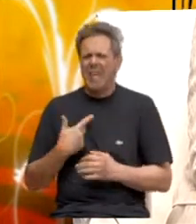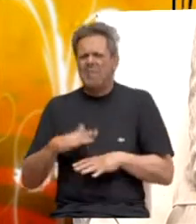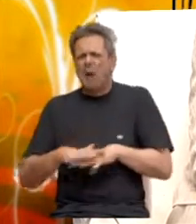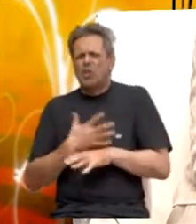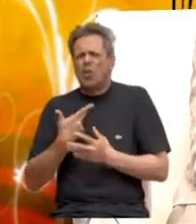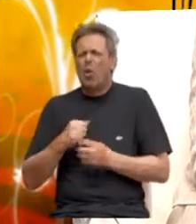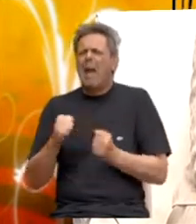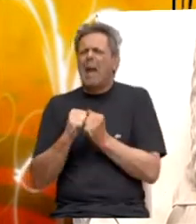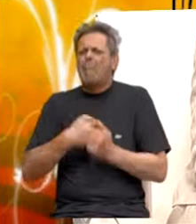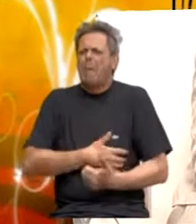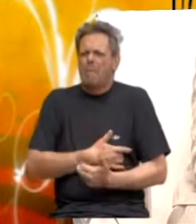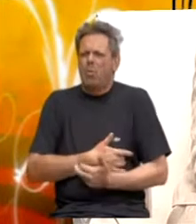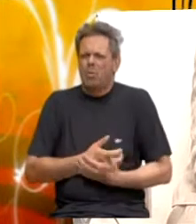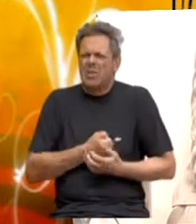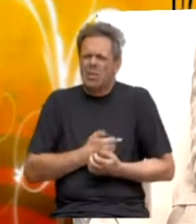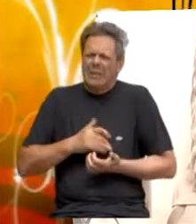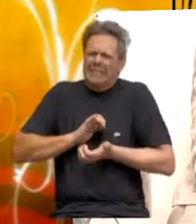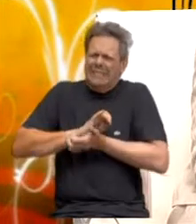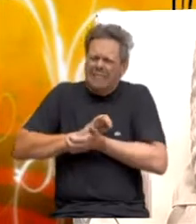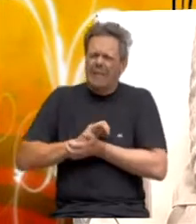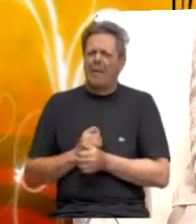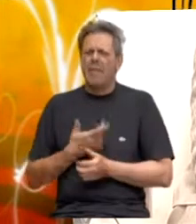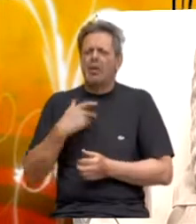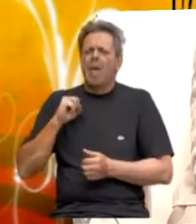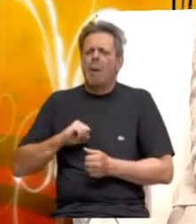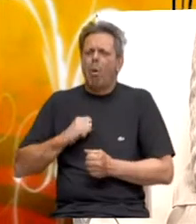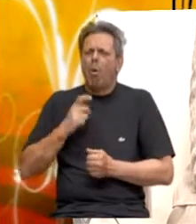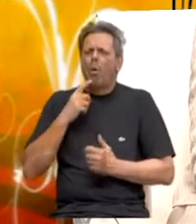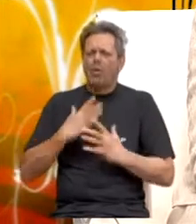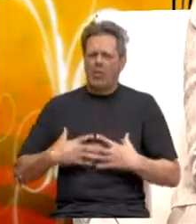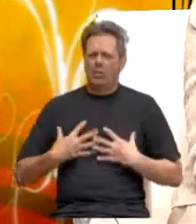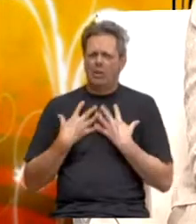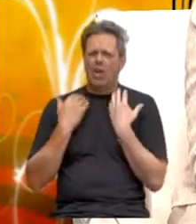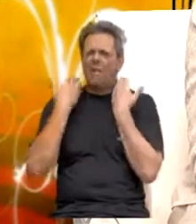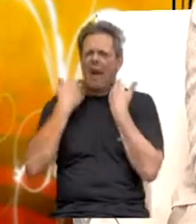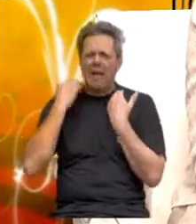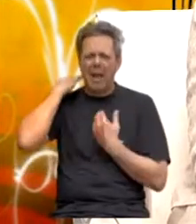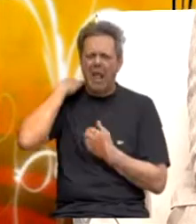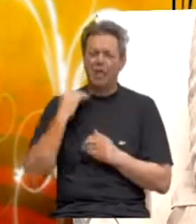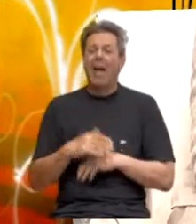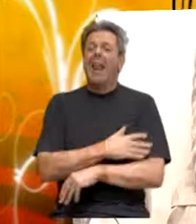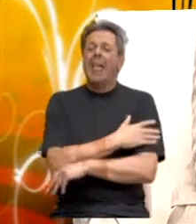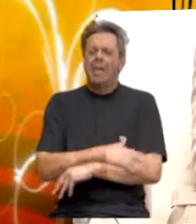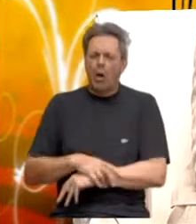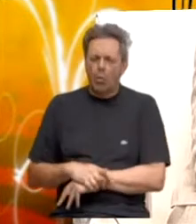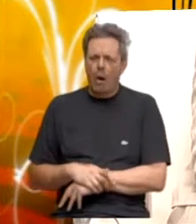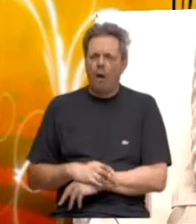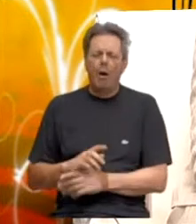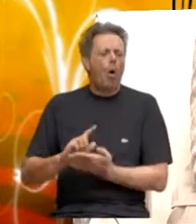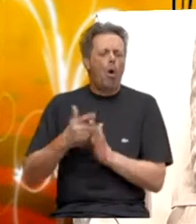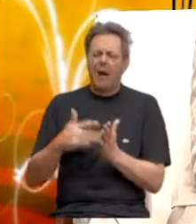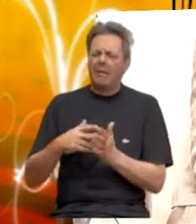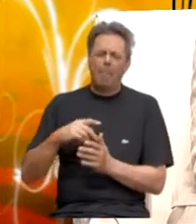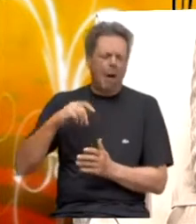da mu je kamen na srcu, da ga gnječi, da ima bol koji se širi u vrat, u leđa, tipično u lijevu ruku, bolje je nazvati